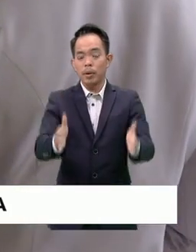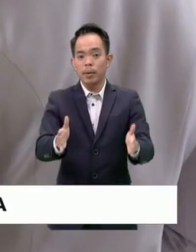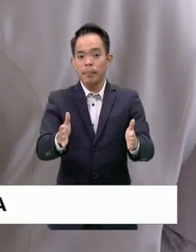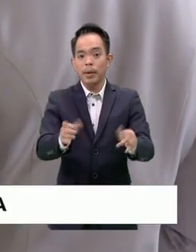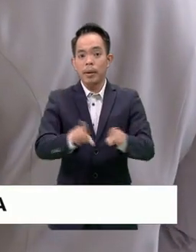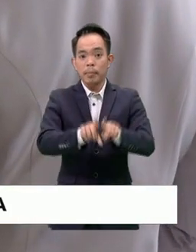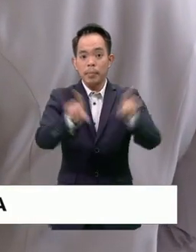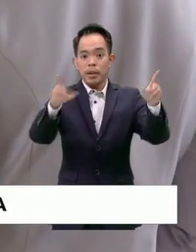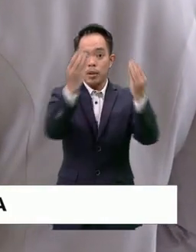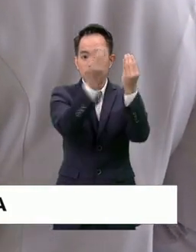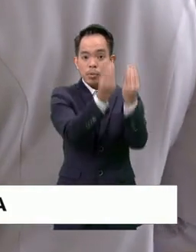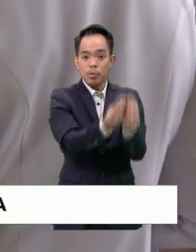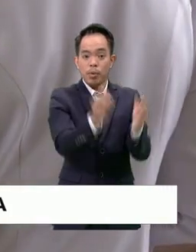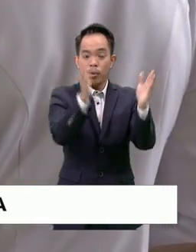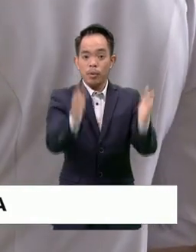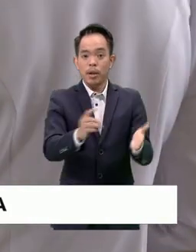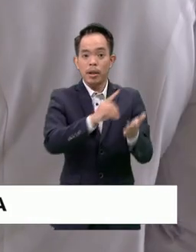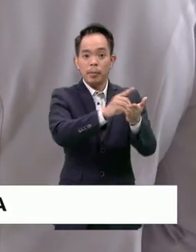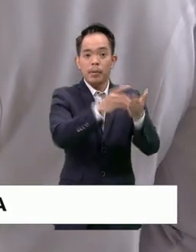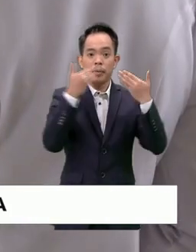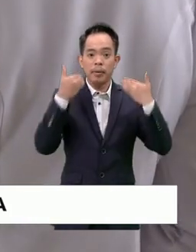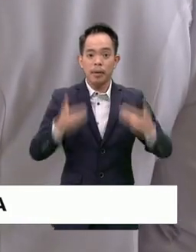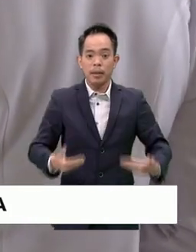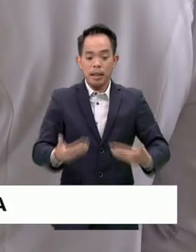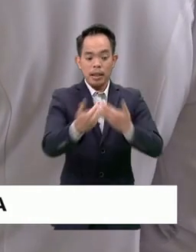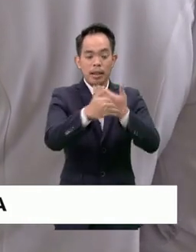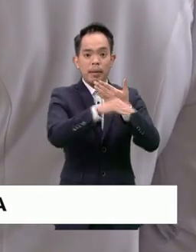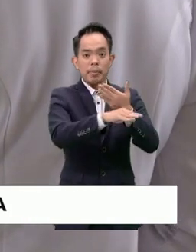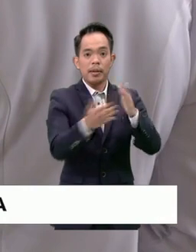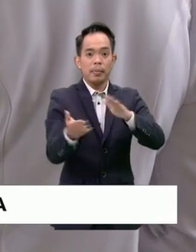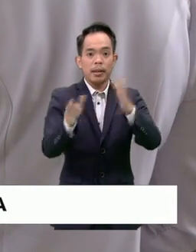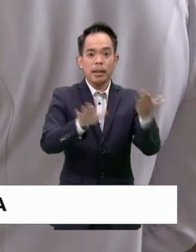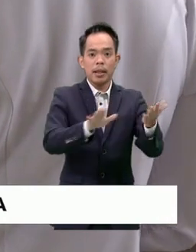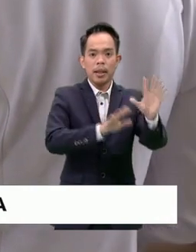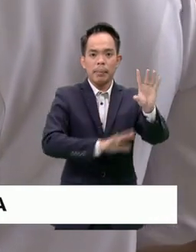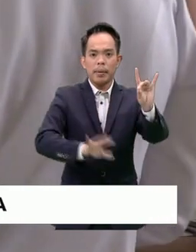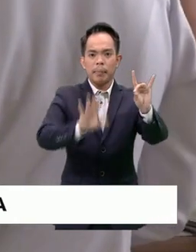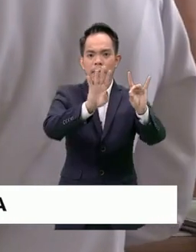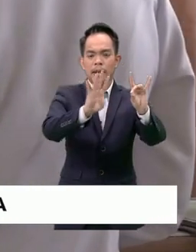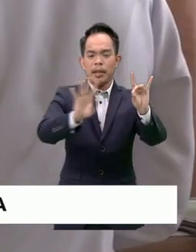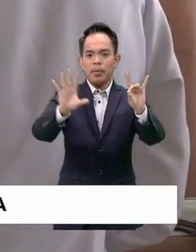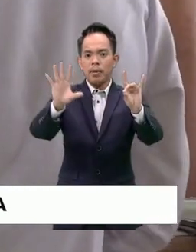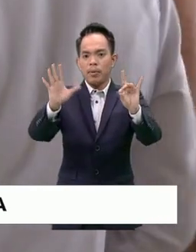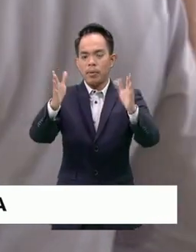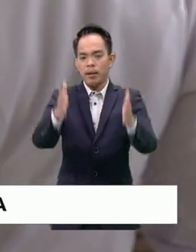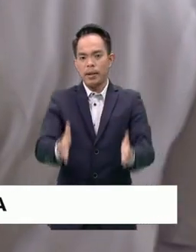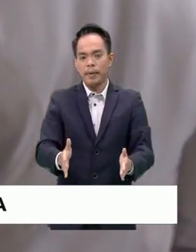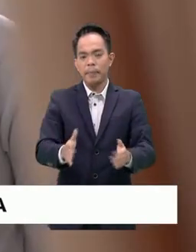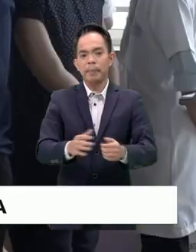berbanding jumlah penerima organ selepas kematian yaitu 845 orang